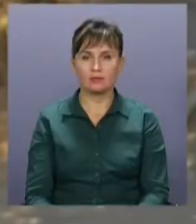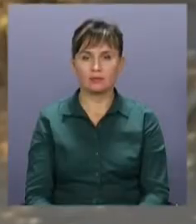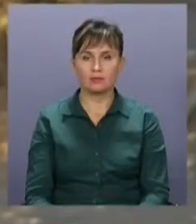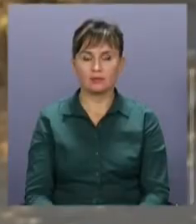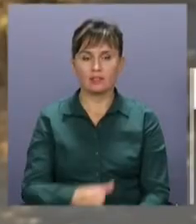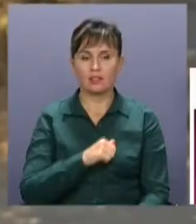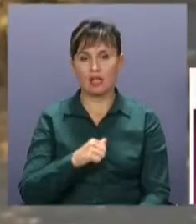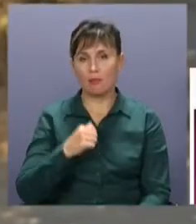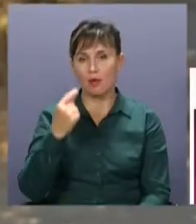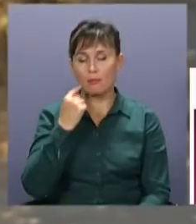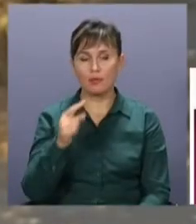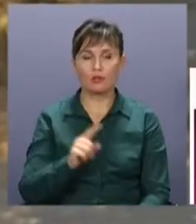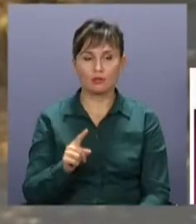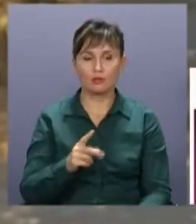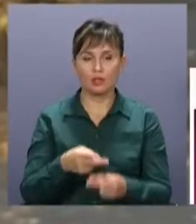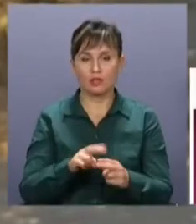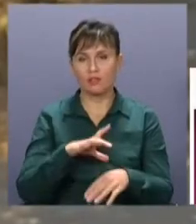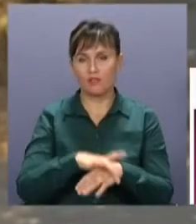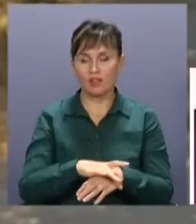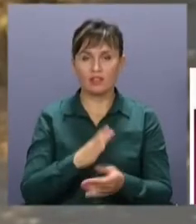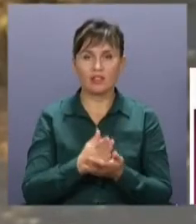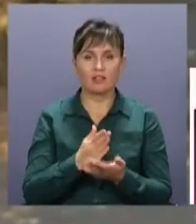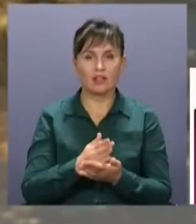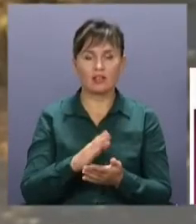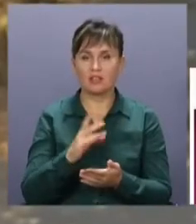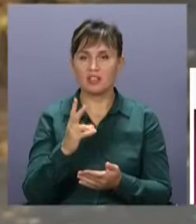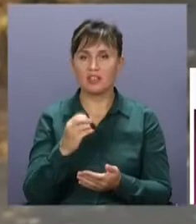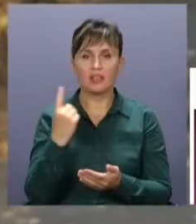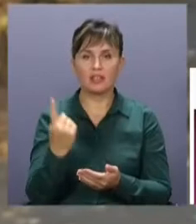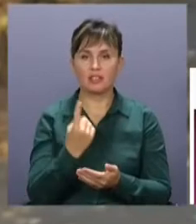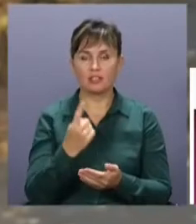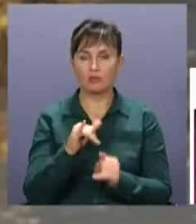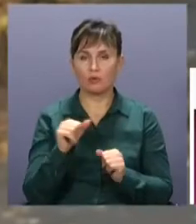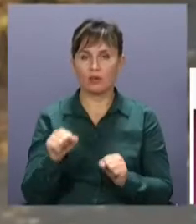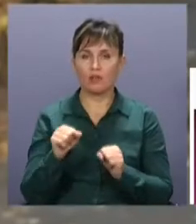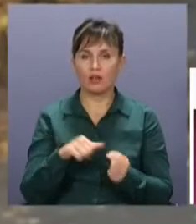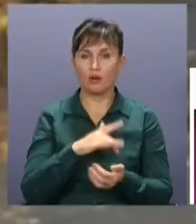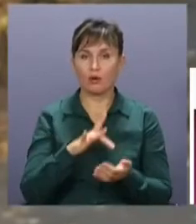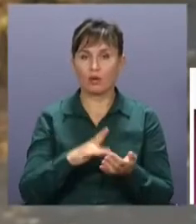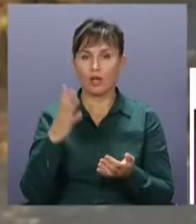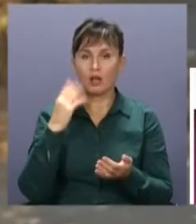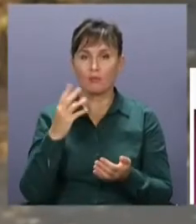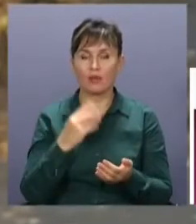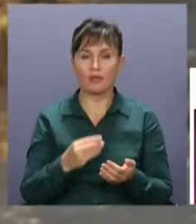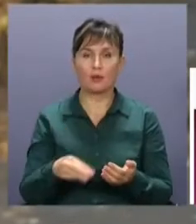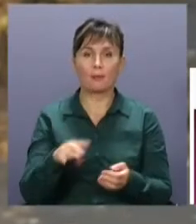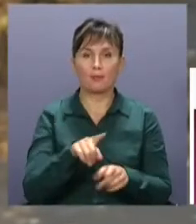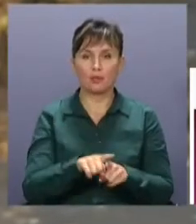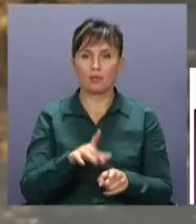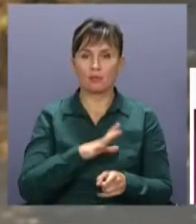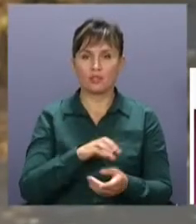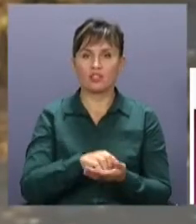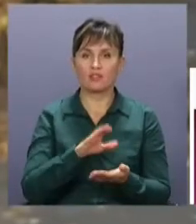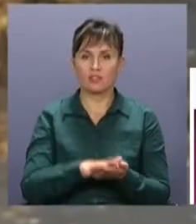Самое обидное то, что данный факт является не единичным у адвокатов города Алматы. Нами также были зафиксированы